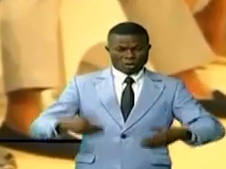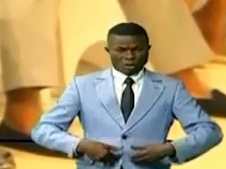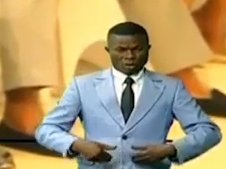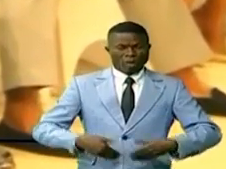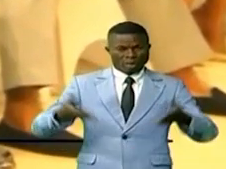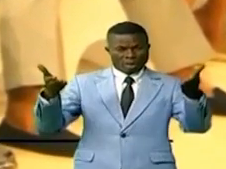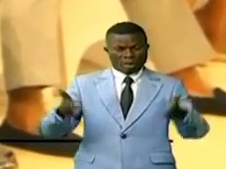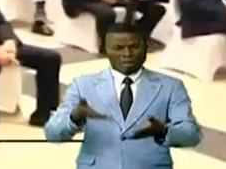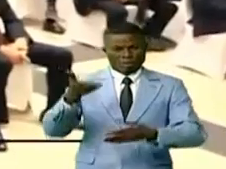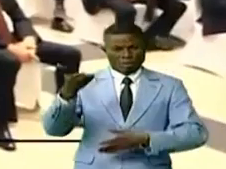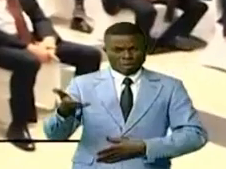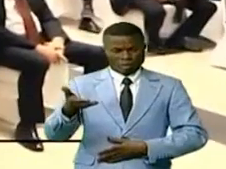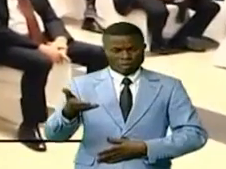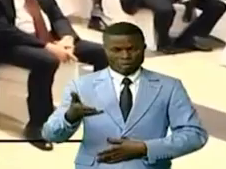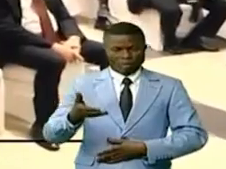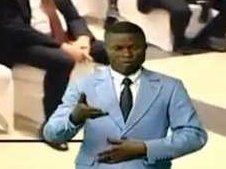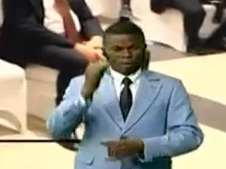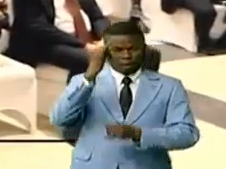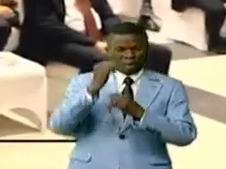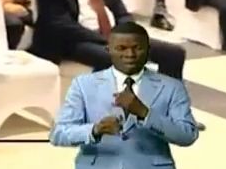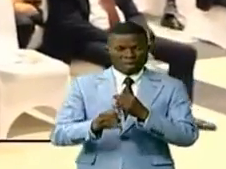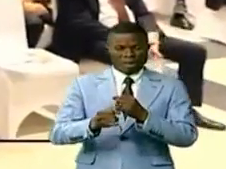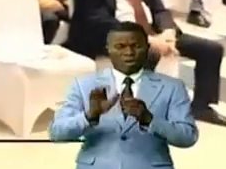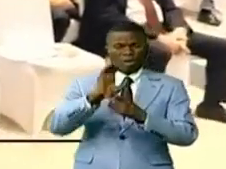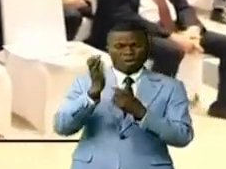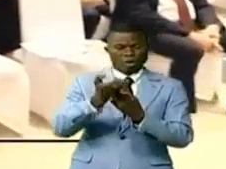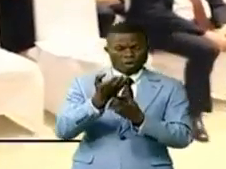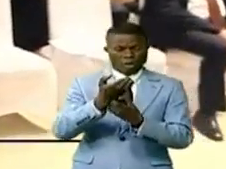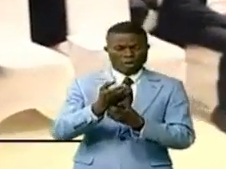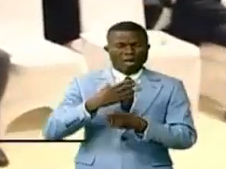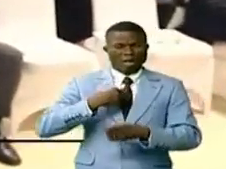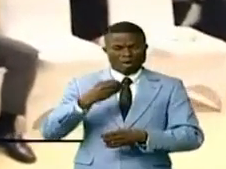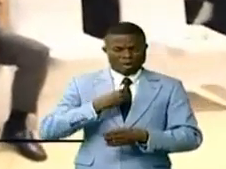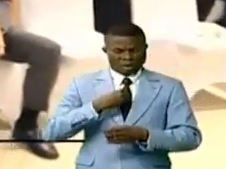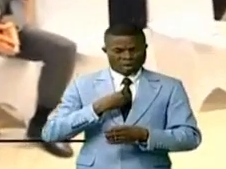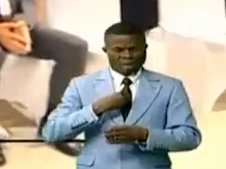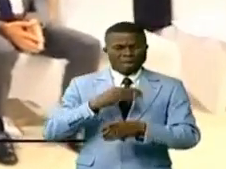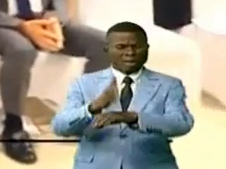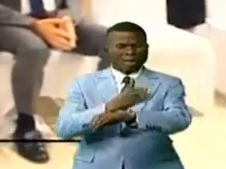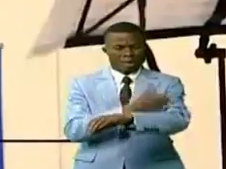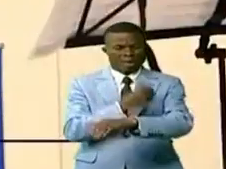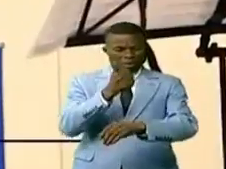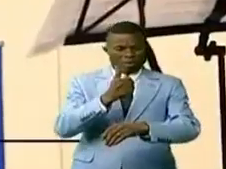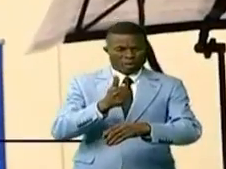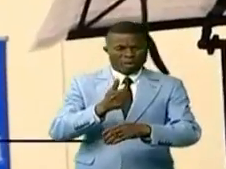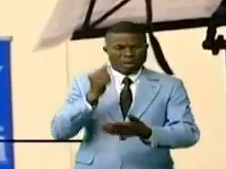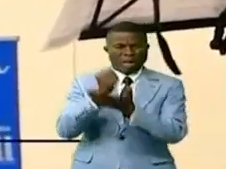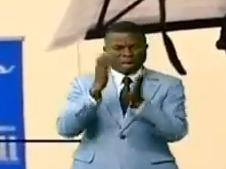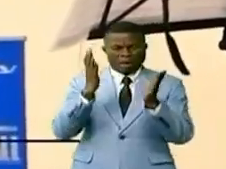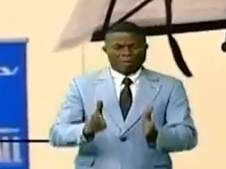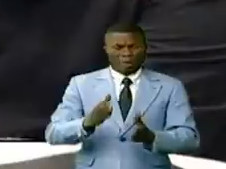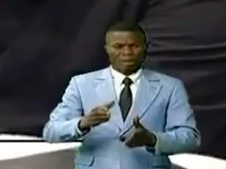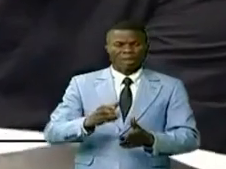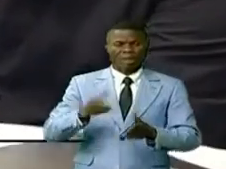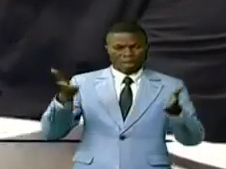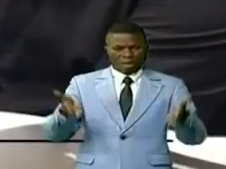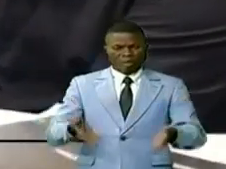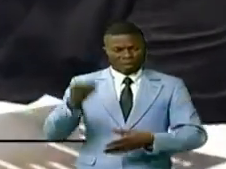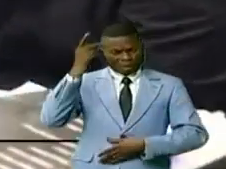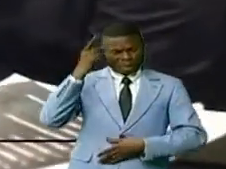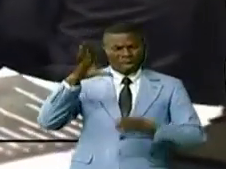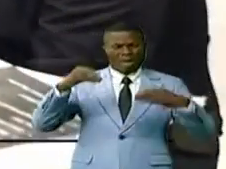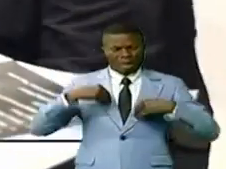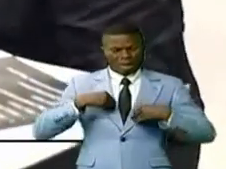Chantal Yeloumoulop. La culture russe s'exporte bien, a reconnu les diplomates russes en poste à Kinshasa